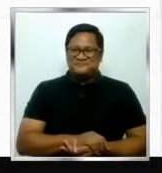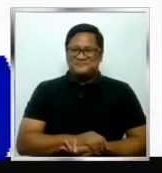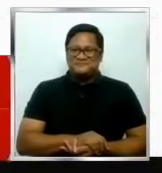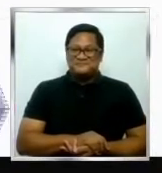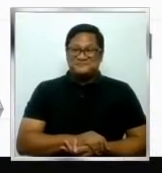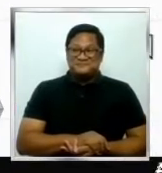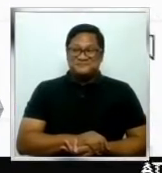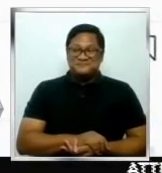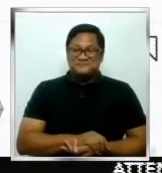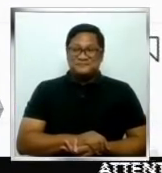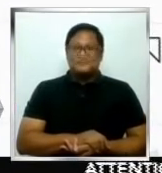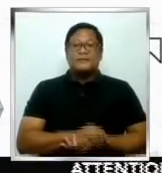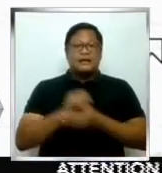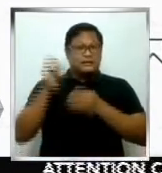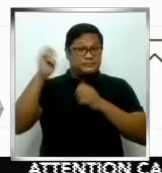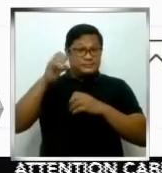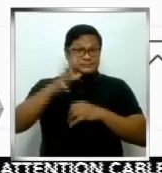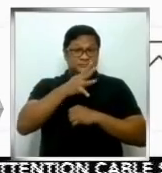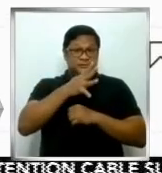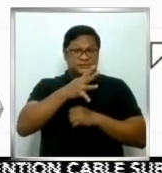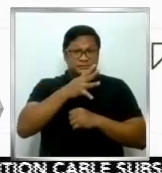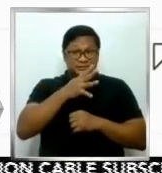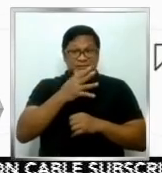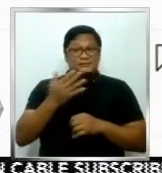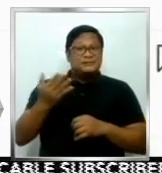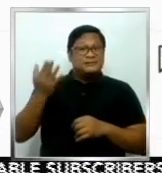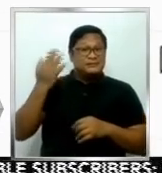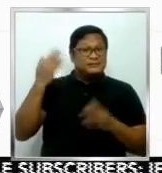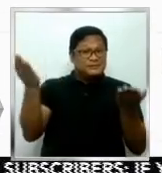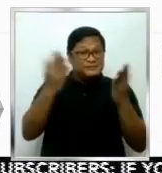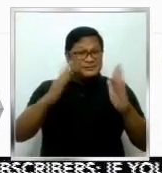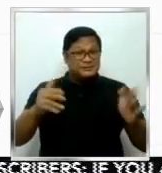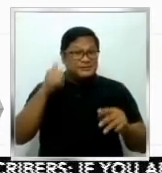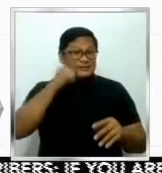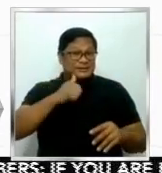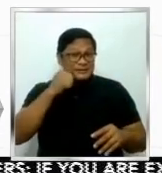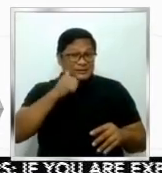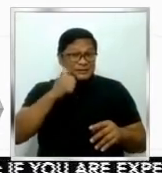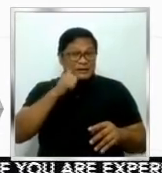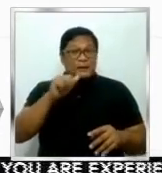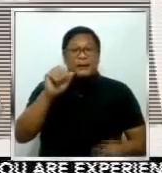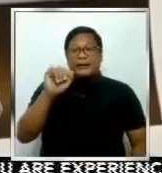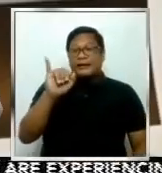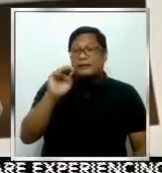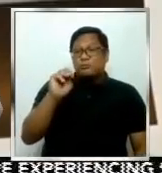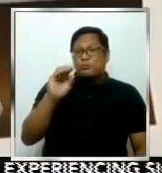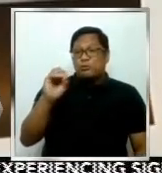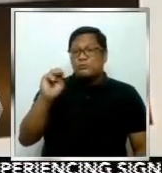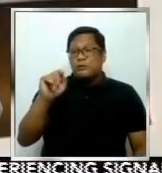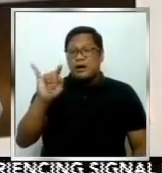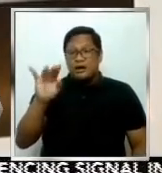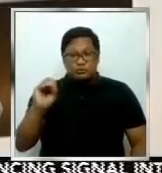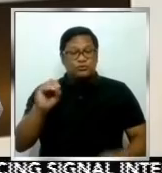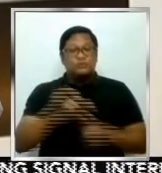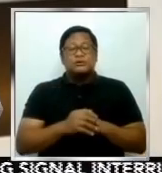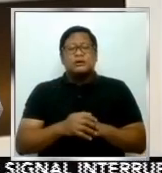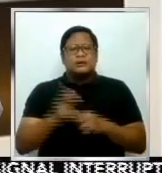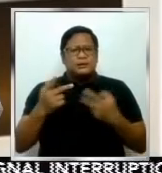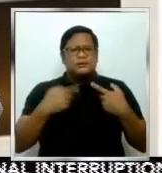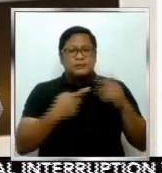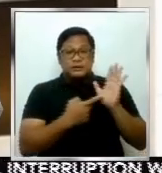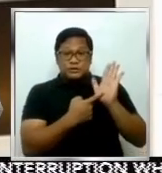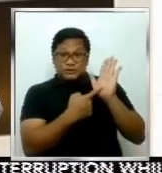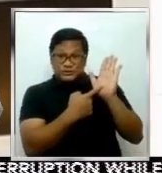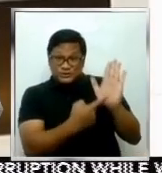Expect that mommy ulit ang dati kapuso sexy actress na si Iwa Moto sa partner niyang si Pampi Lacson. I-share ni Iwa sa kanya Instagram